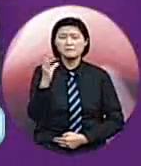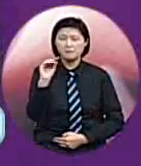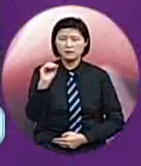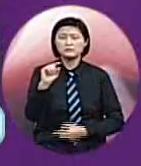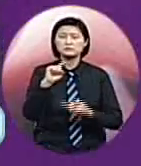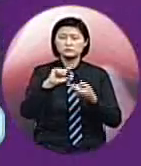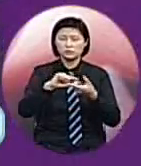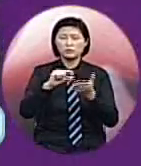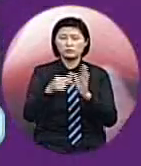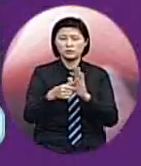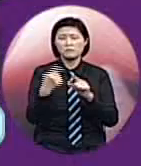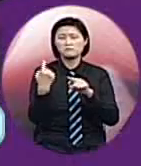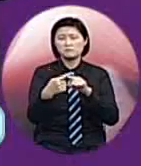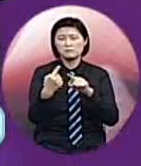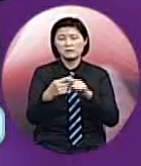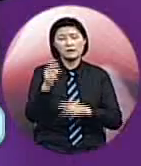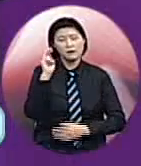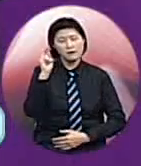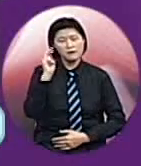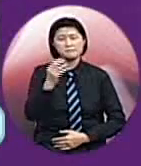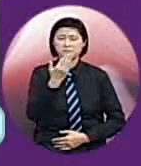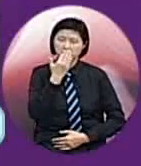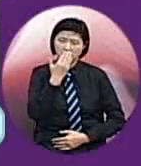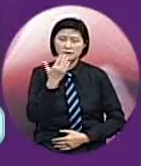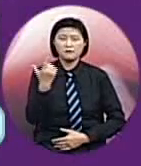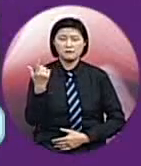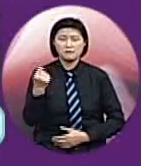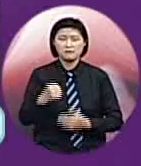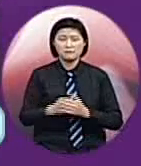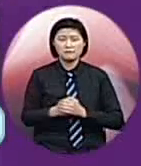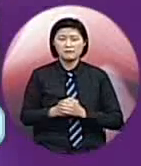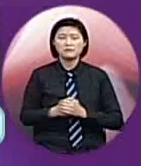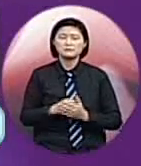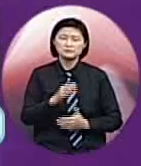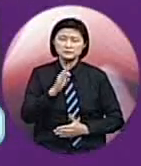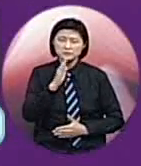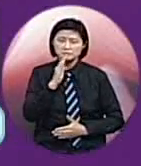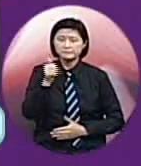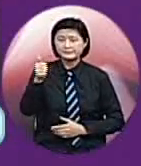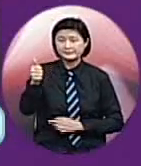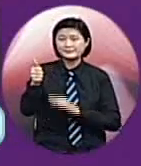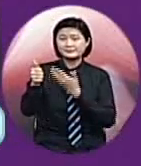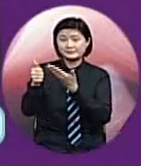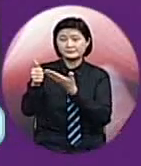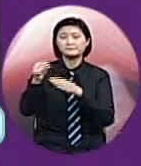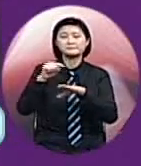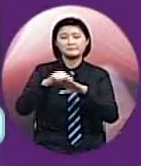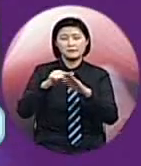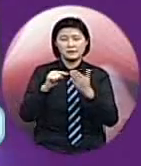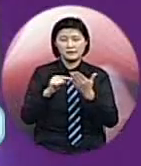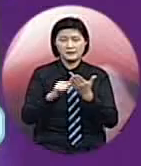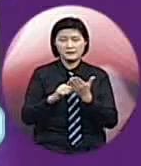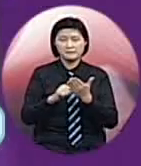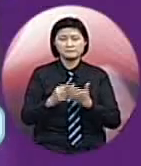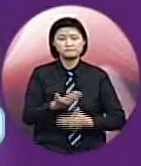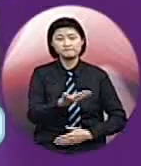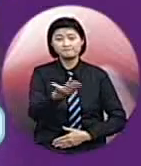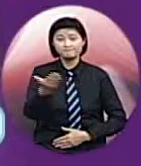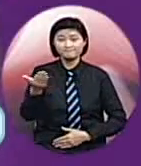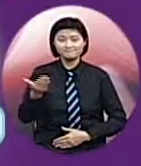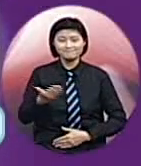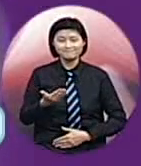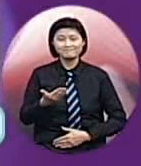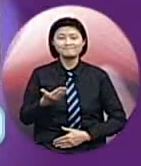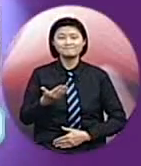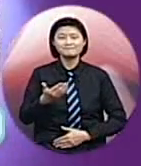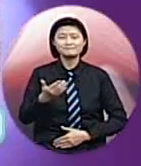1300만 원이 넘는 거죠? 그럼요. 그렇게 생각할 수 있죠. 그렇죠? 네. 네. 정말 이분의 마음 우리 모두 한번